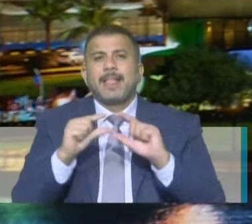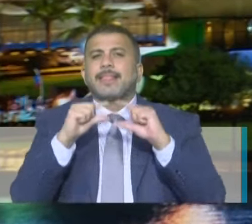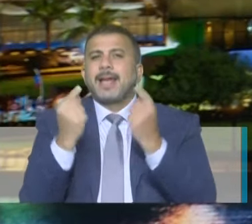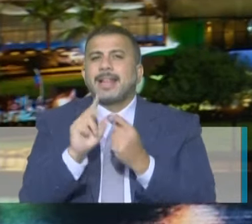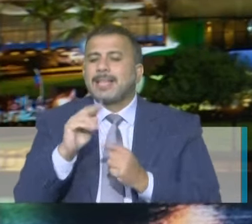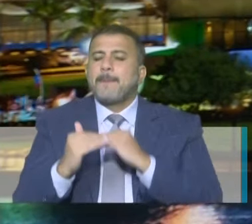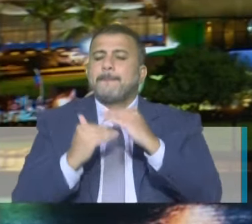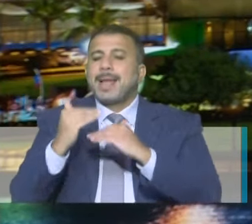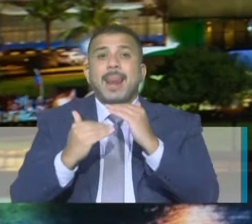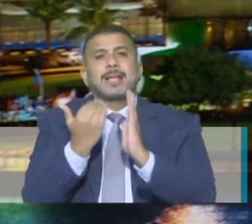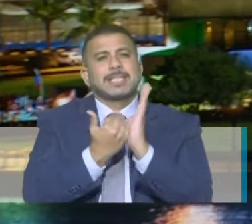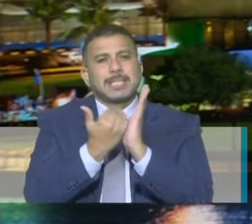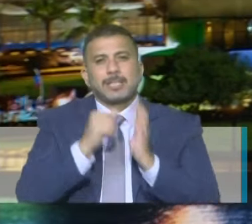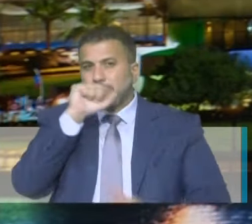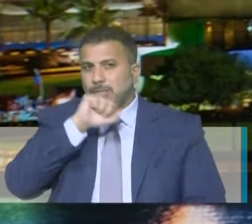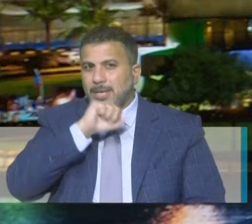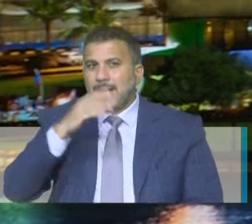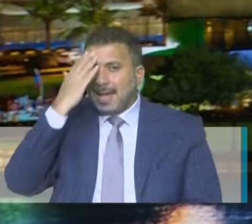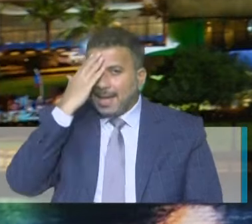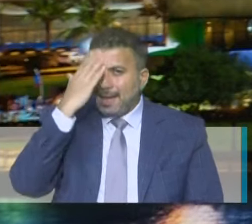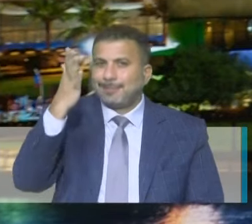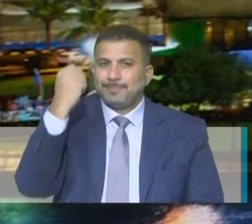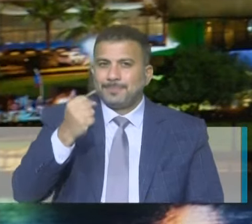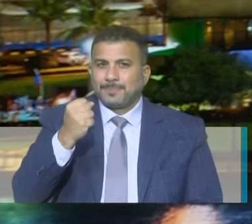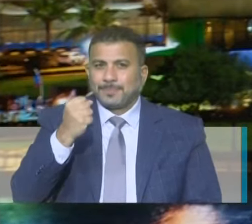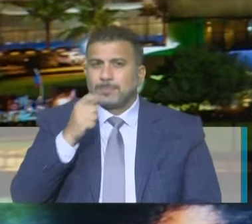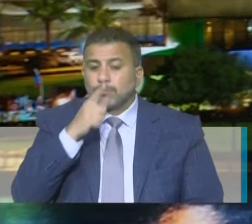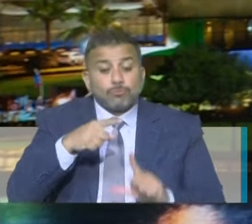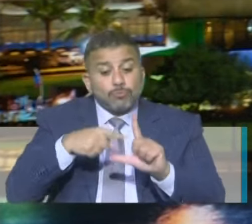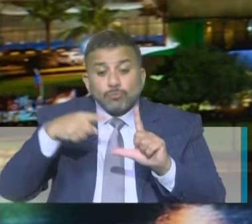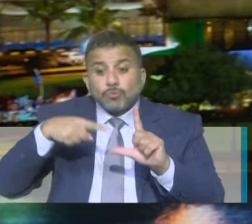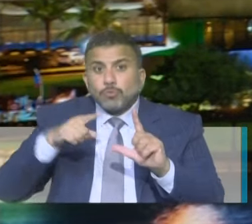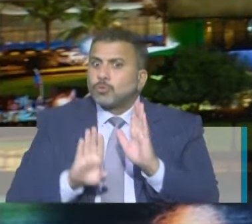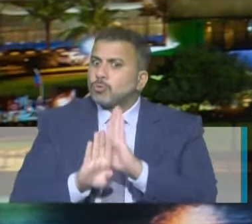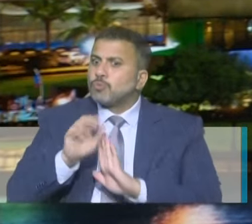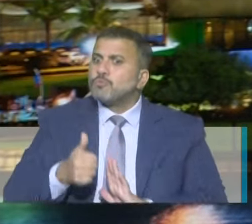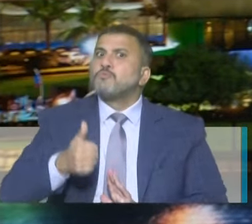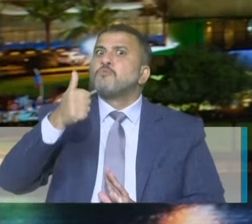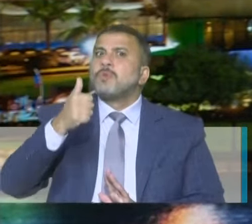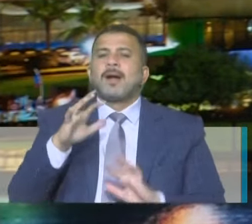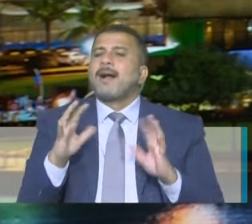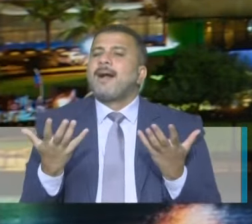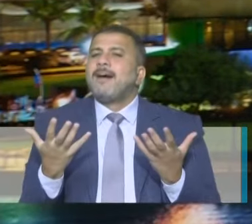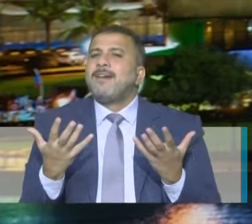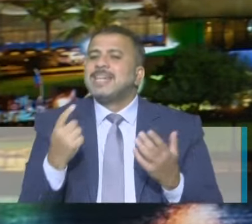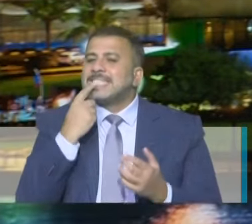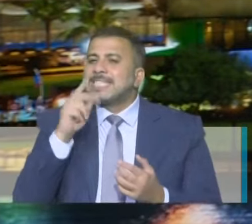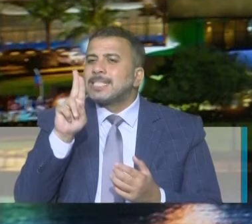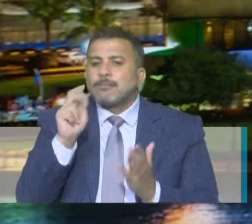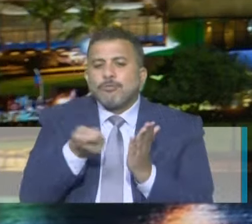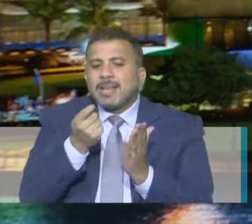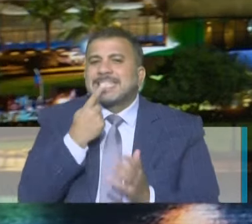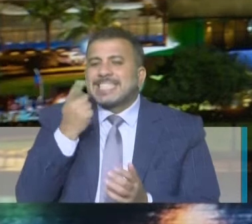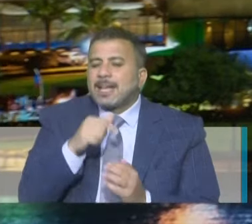التنمية الاقتصادية في الشارقة. أهلا بك بداية، ما أبرز المؤشرات والنتائج المبشرة التي يقدمها التقرير السنوي الصادر